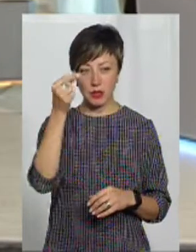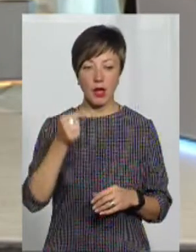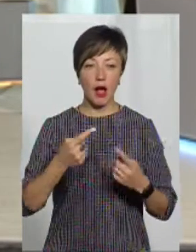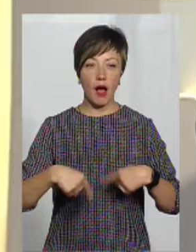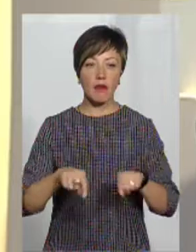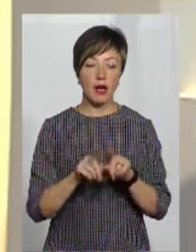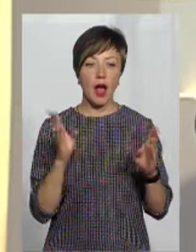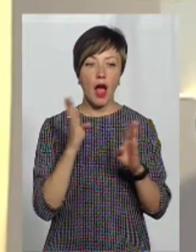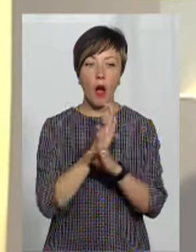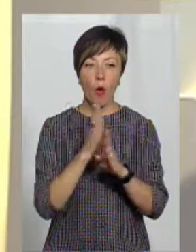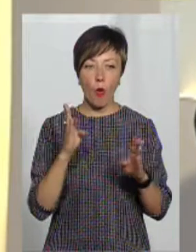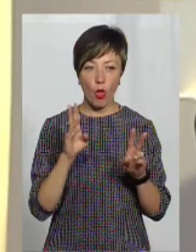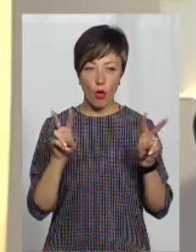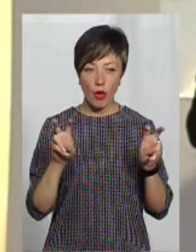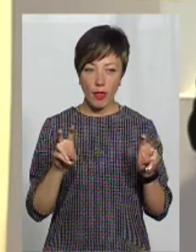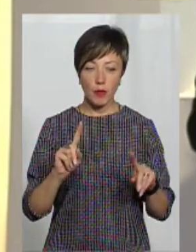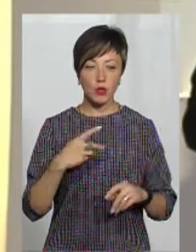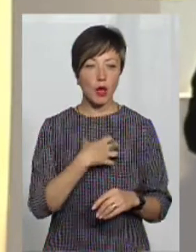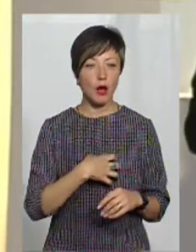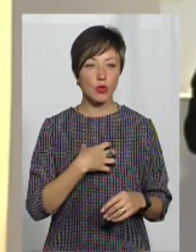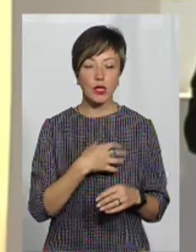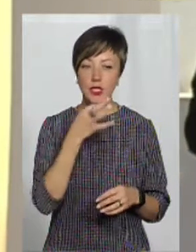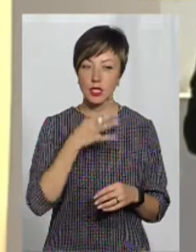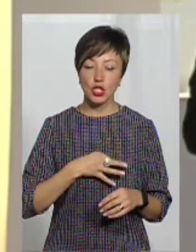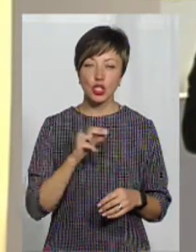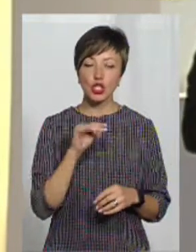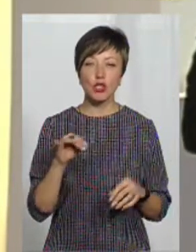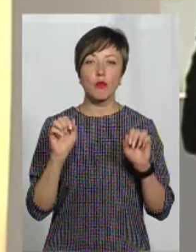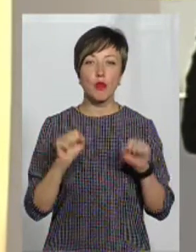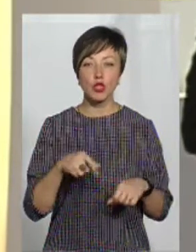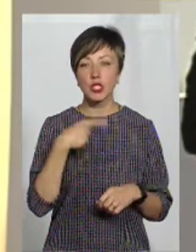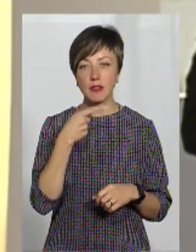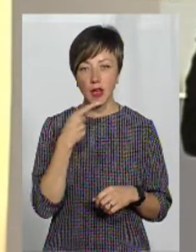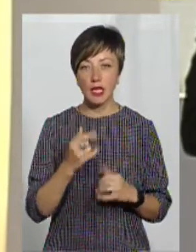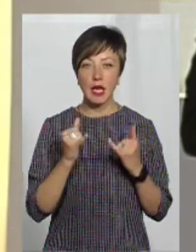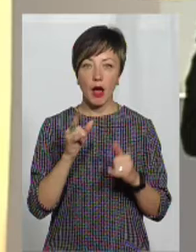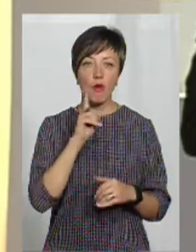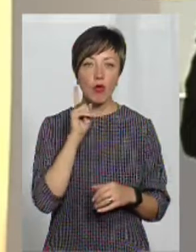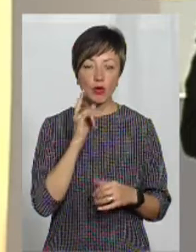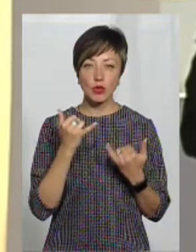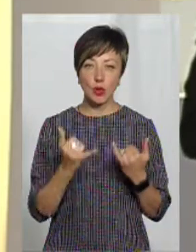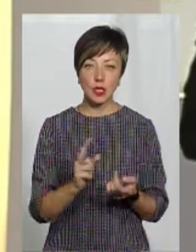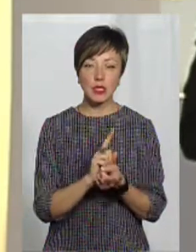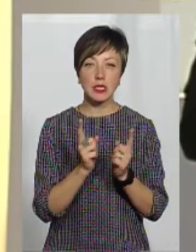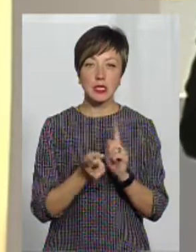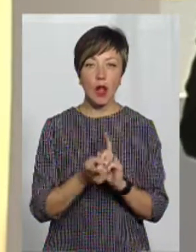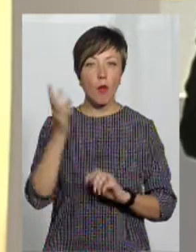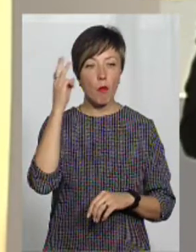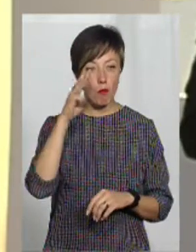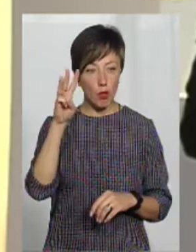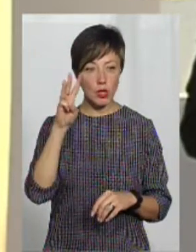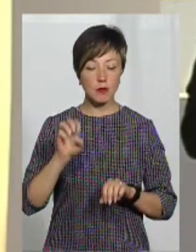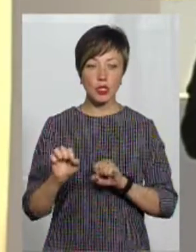магістратурі на кафедрі екології, для вас ця тема дуже актуальна. Скажіть, чи можна стверджувати те, що для молоді сьогодні стало